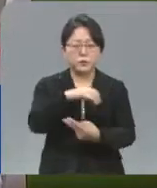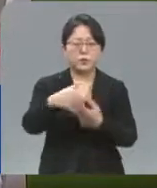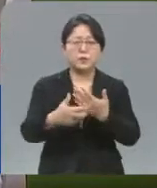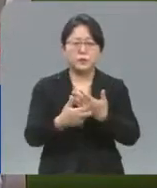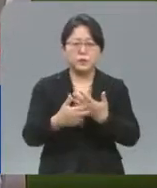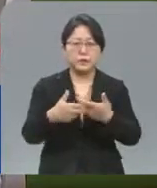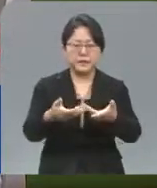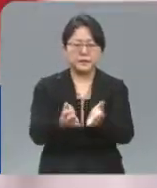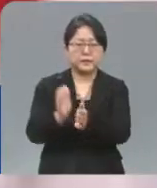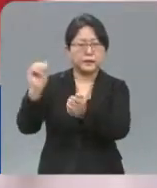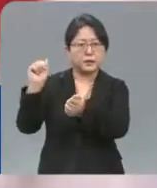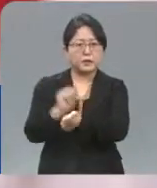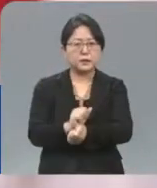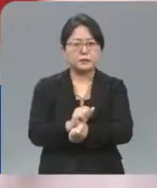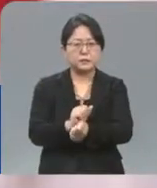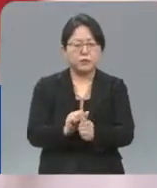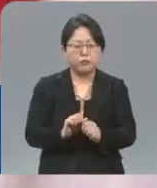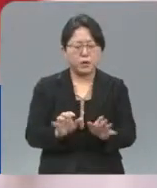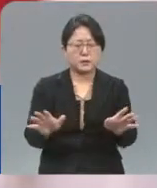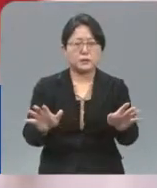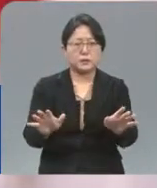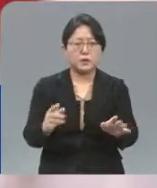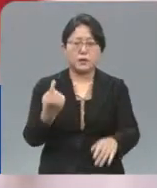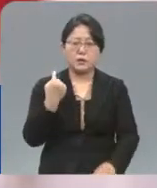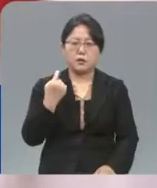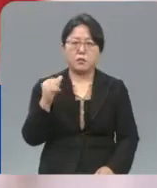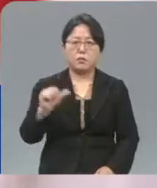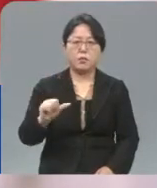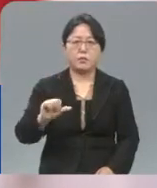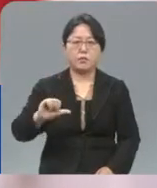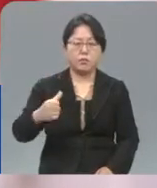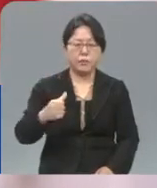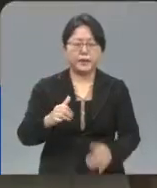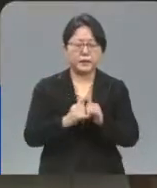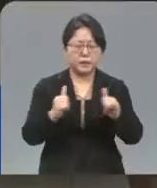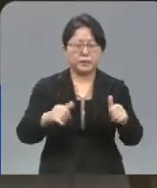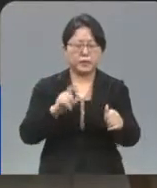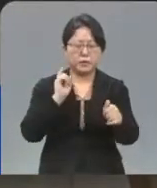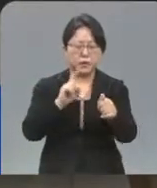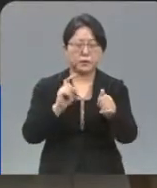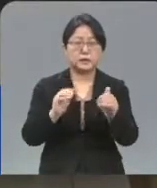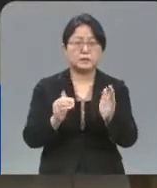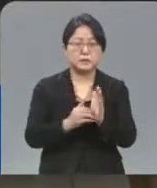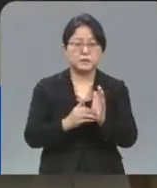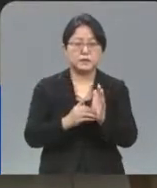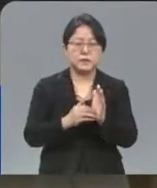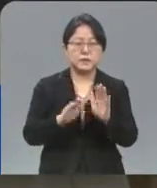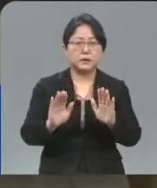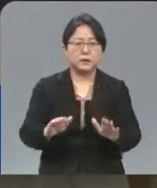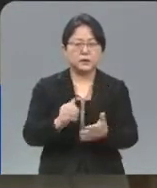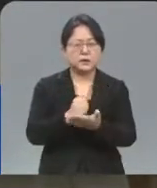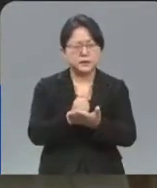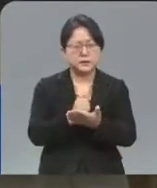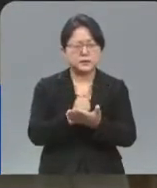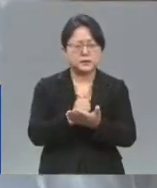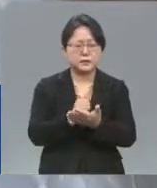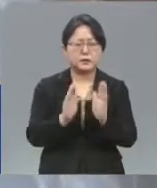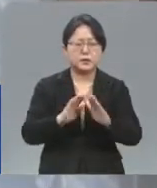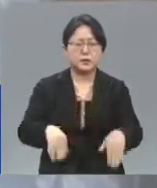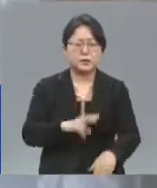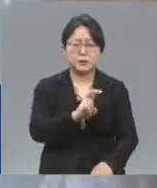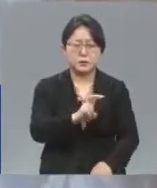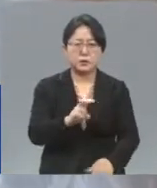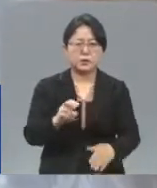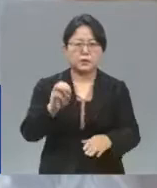등의 집단 감염이 다시 확산되는 등 어제 5,500여 명이 확진됐습니다. 현재 위중증 환자는 전남이